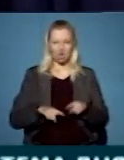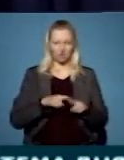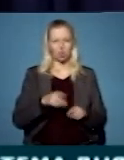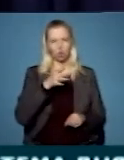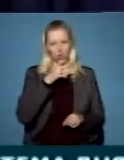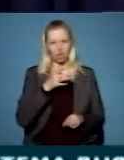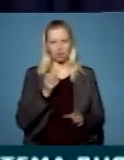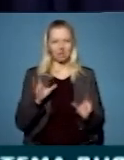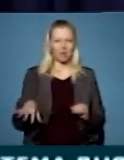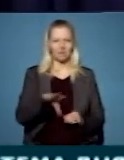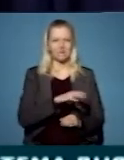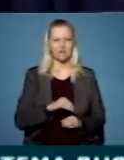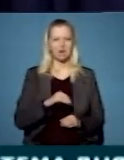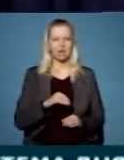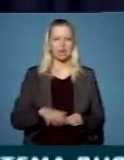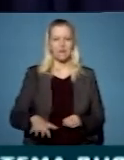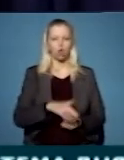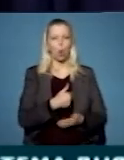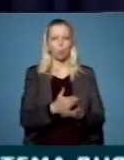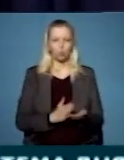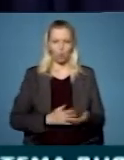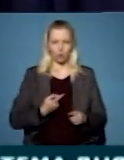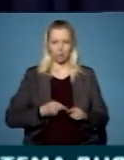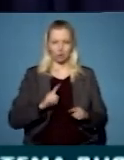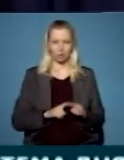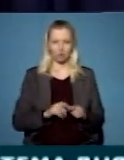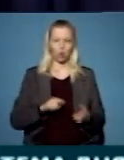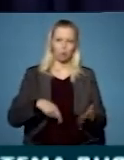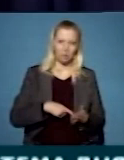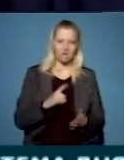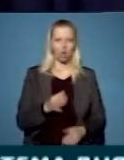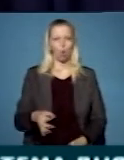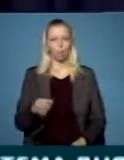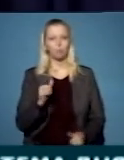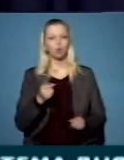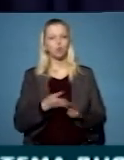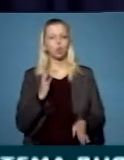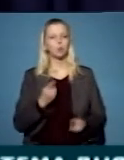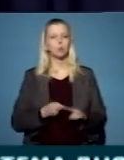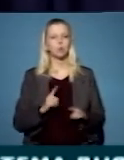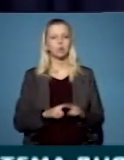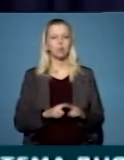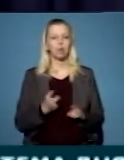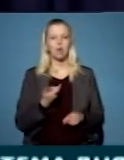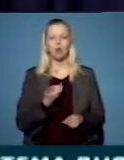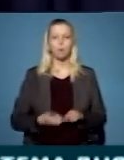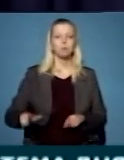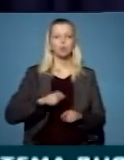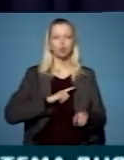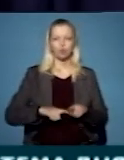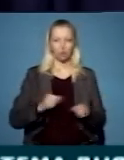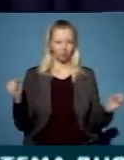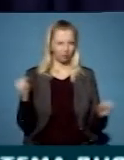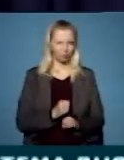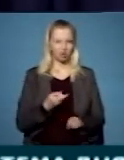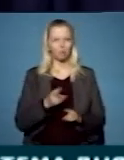час на всій території обслуговування – це і місто, і область, але в першу чергу це де найбільшу швидкість набирають.